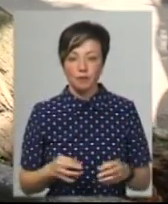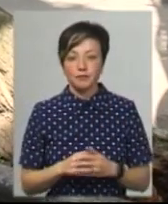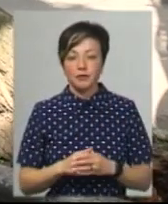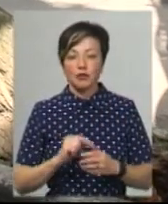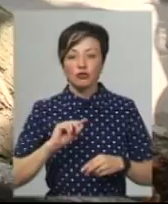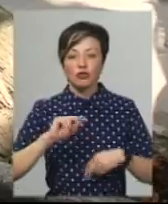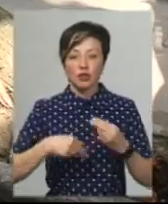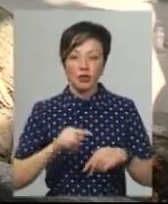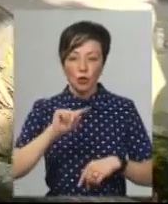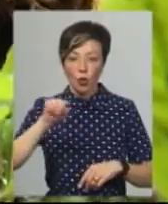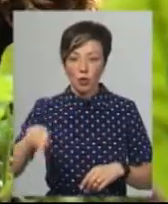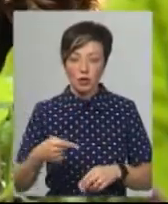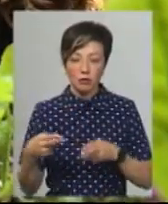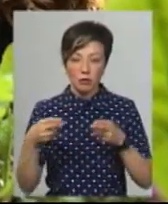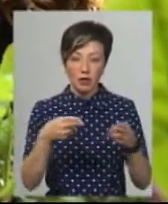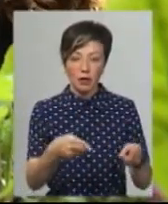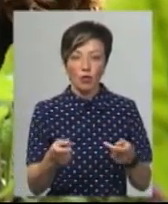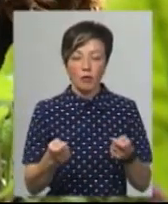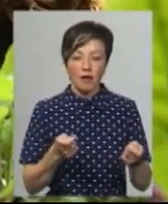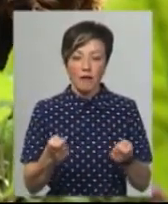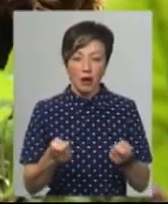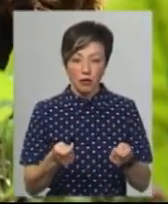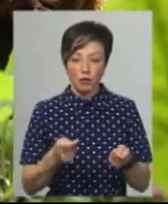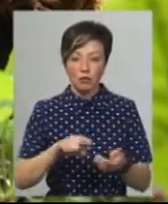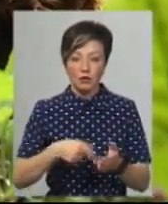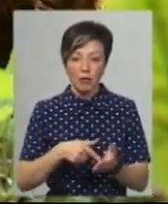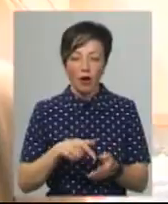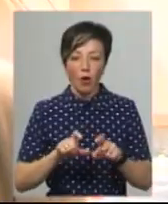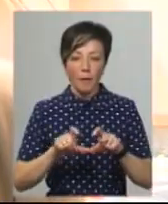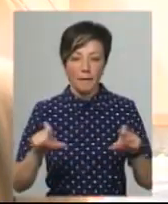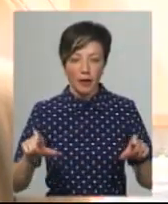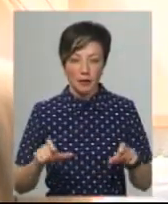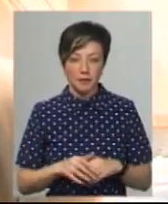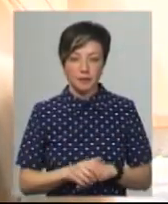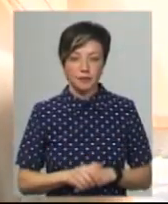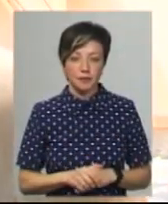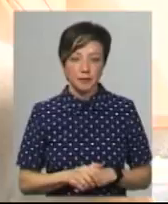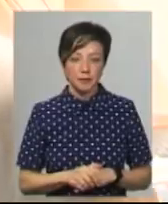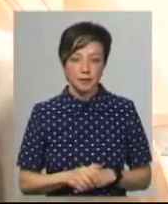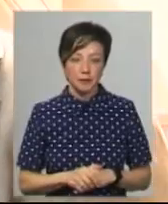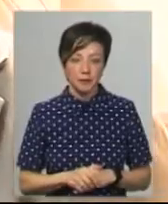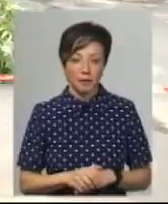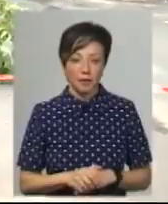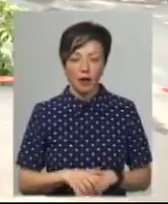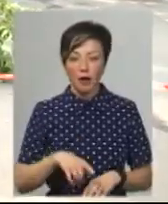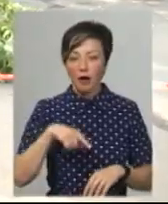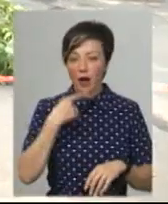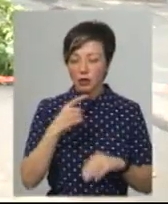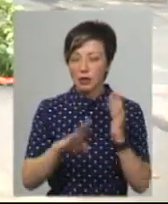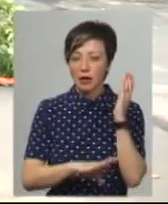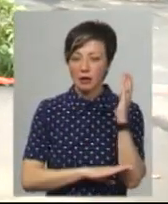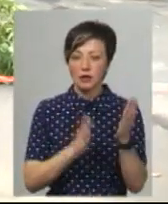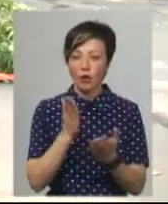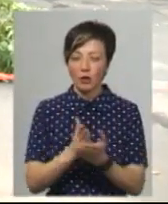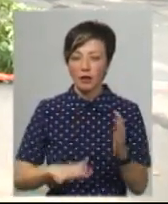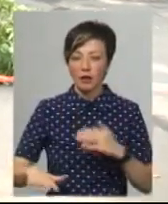годину після виклику оглянути дерево управляючий муніципальної компанії Центральна Хмельницької міської ради Олександр Телішевський. Чоловік каже, дерево знаходиться